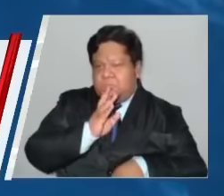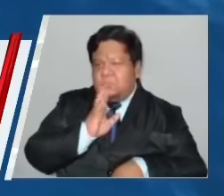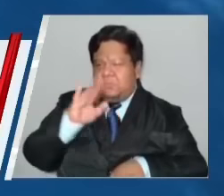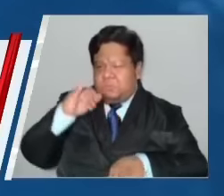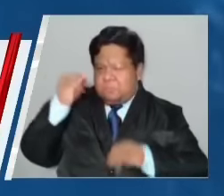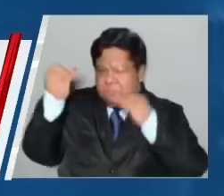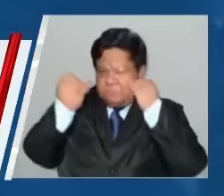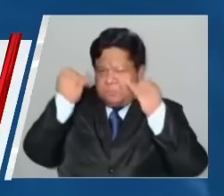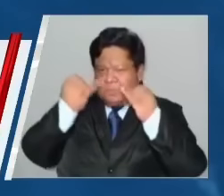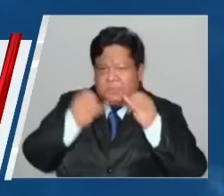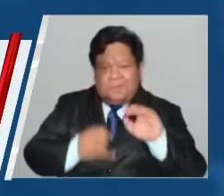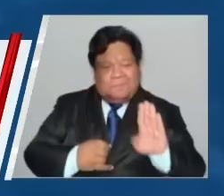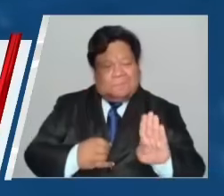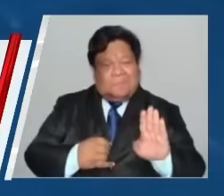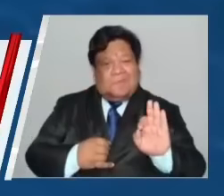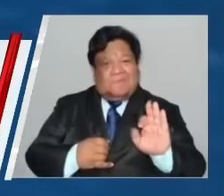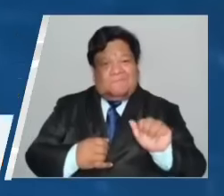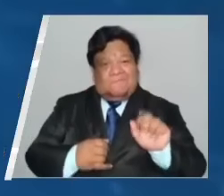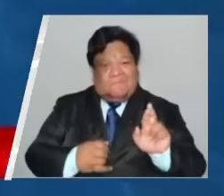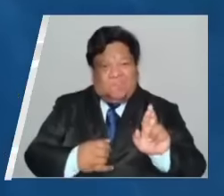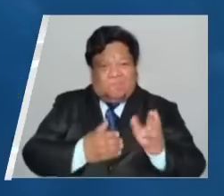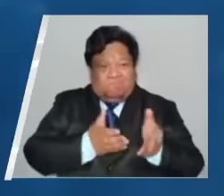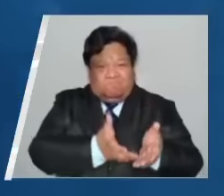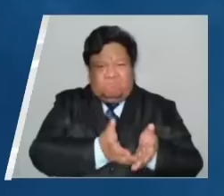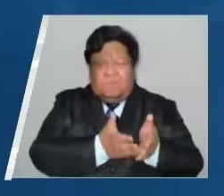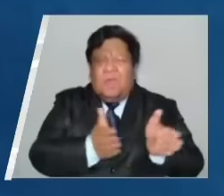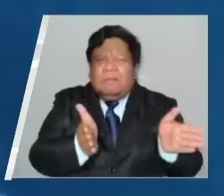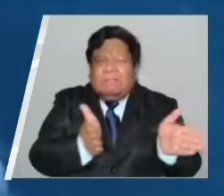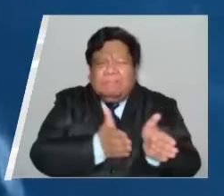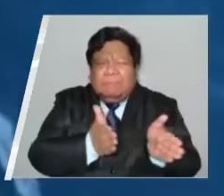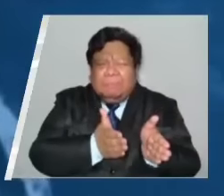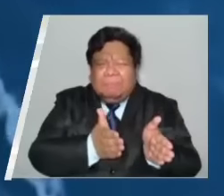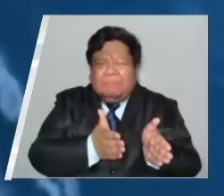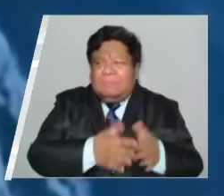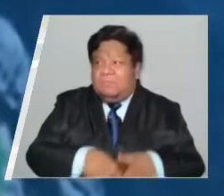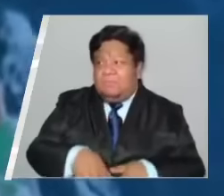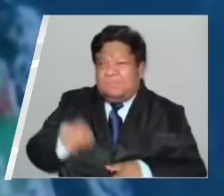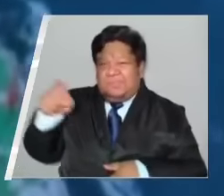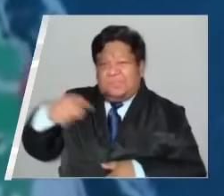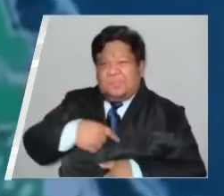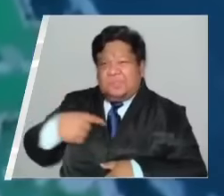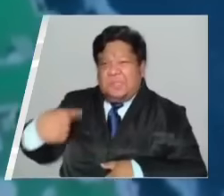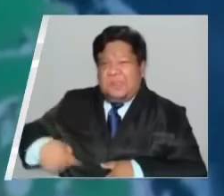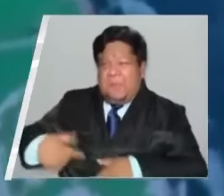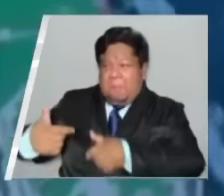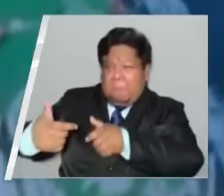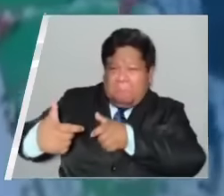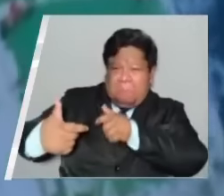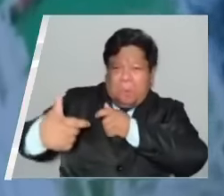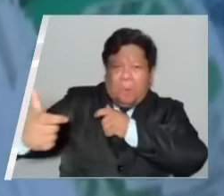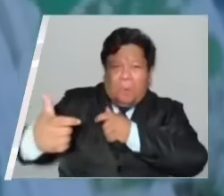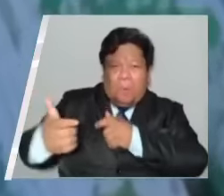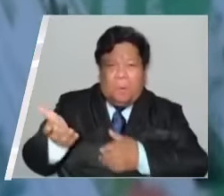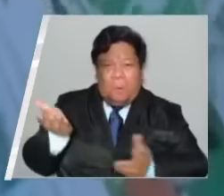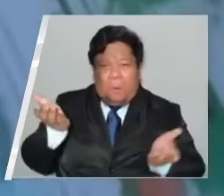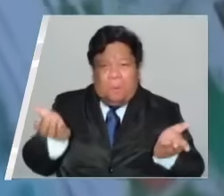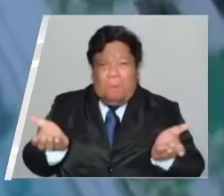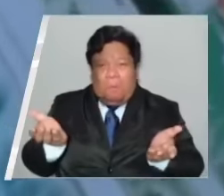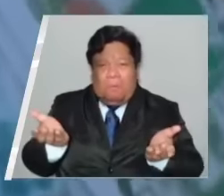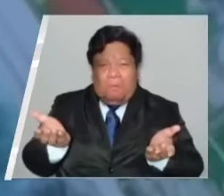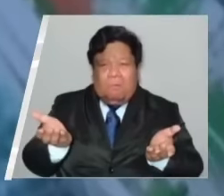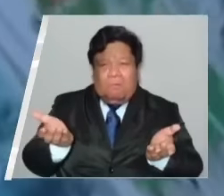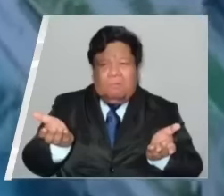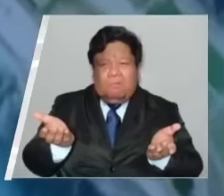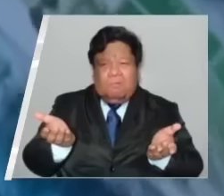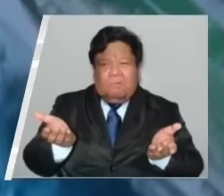small compared to this humongous size China Coast Guard vessel. And they have disregarded the